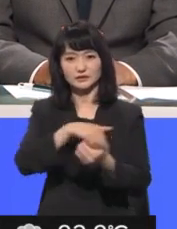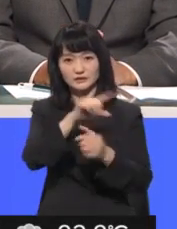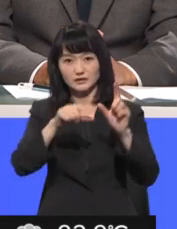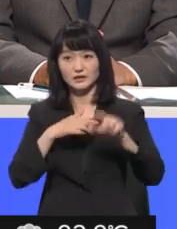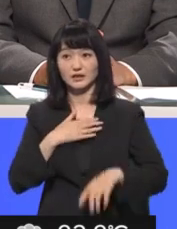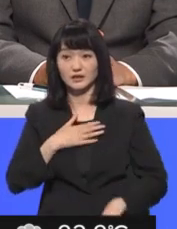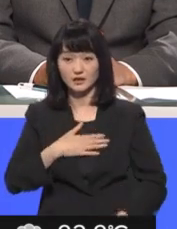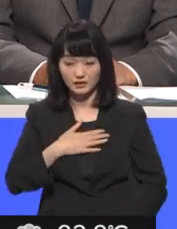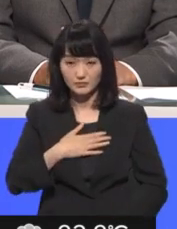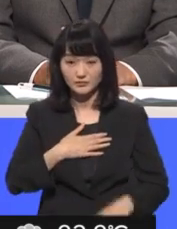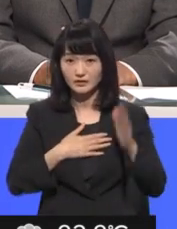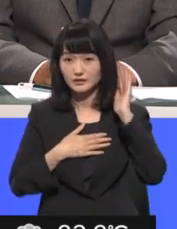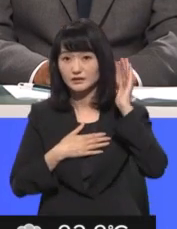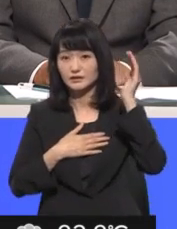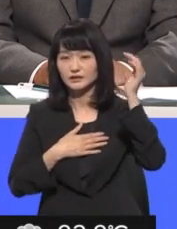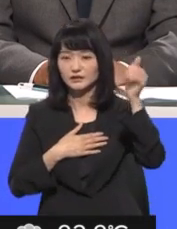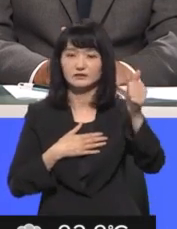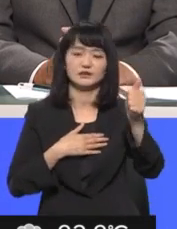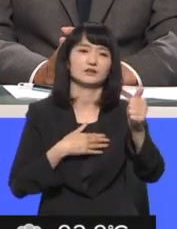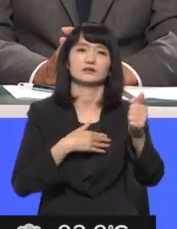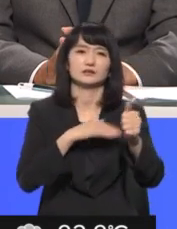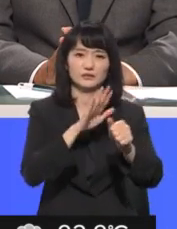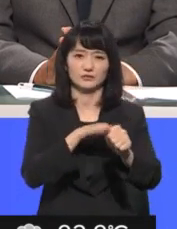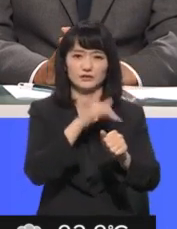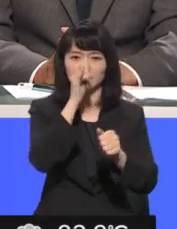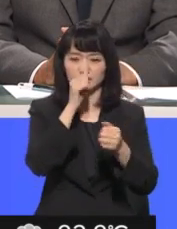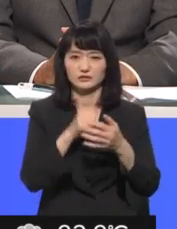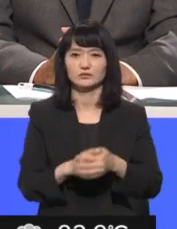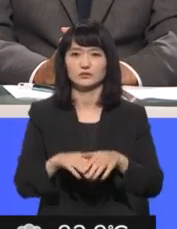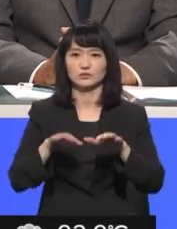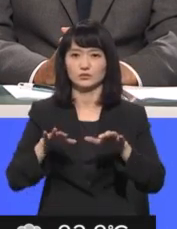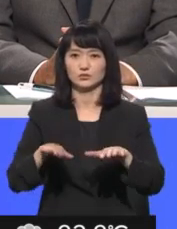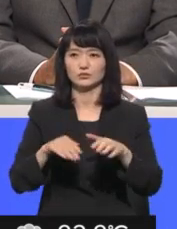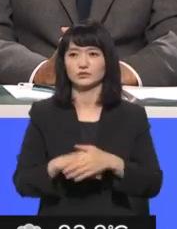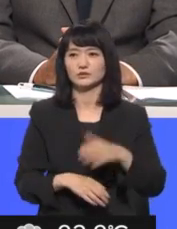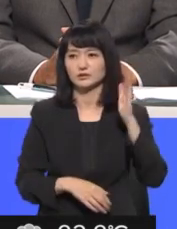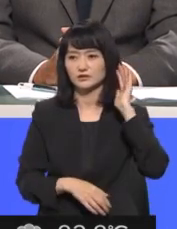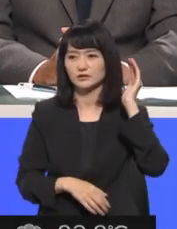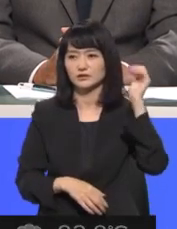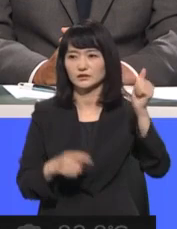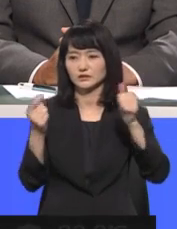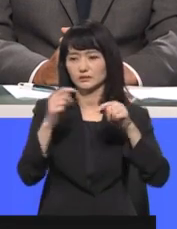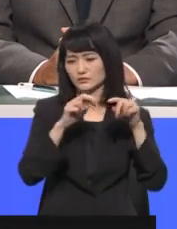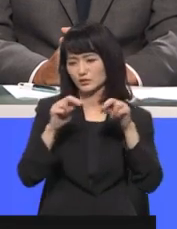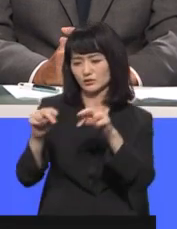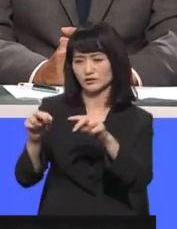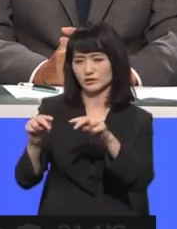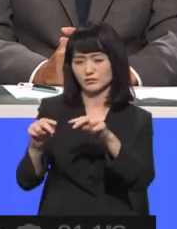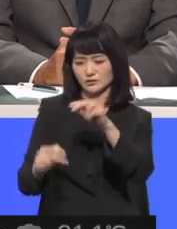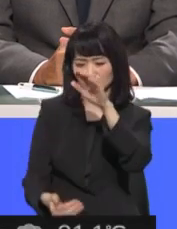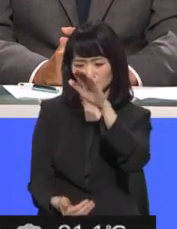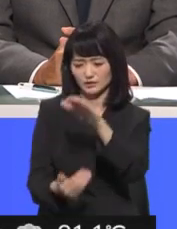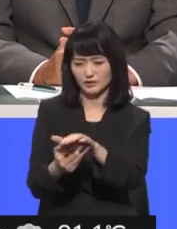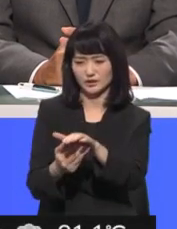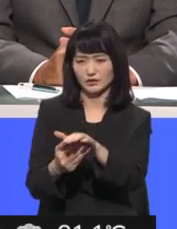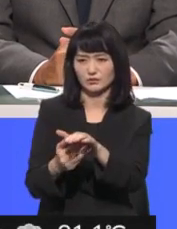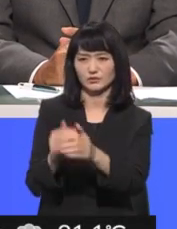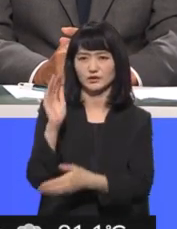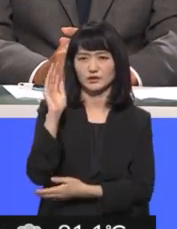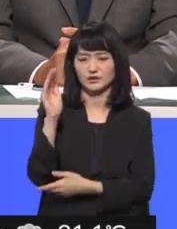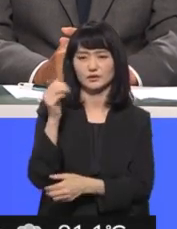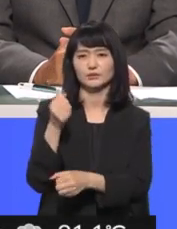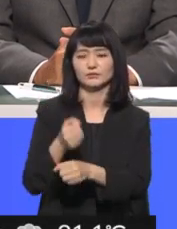문제 아닌가요? 아주 큰 문제입니다. 오늘 대통령이 썰전을 원팀으로 만드시네요. 엄지척 주셨고요. 앞서 이제 그 문제 있다고 네 분이 다 동의를